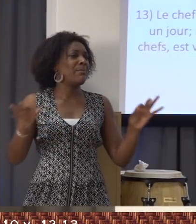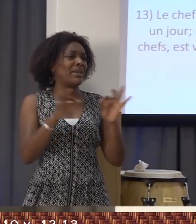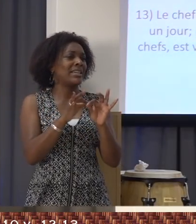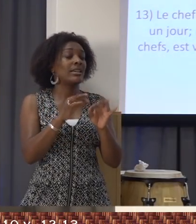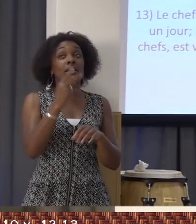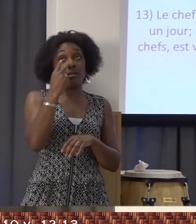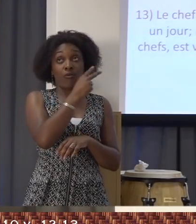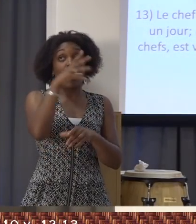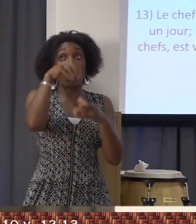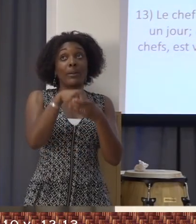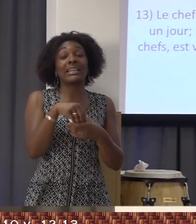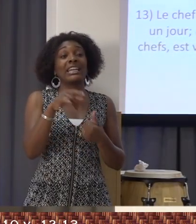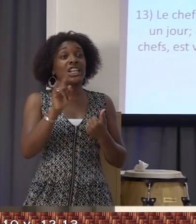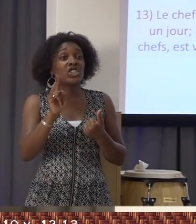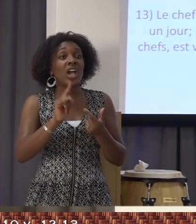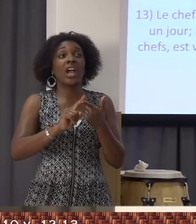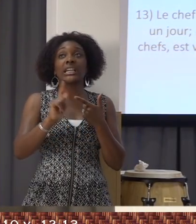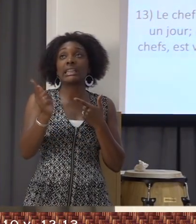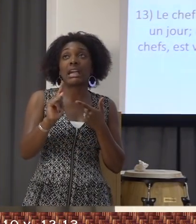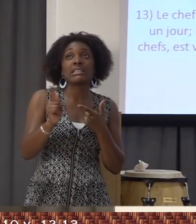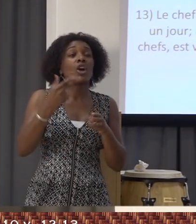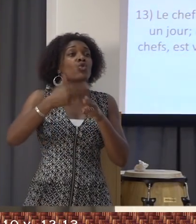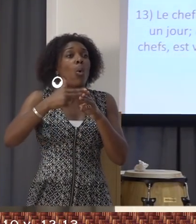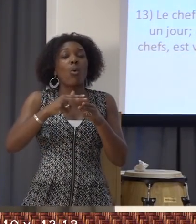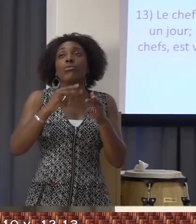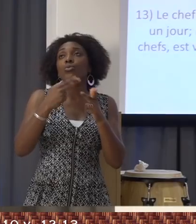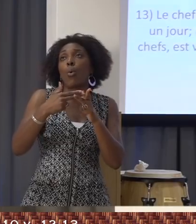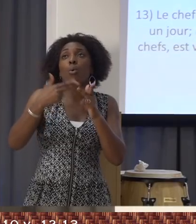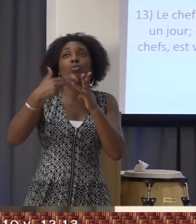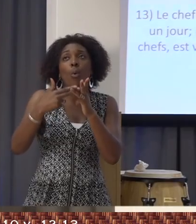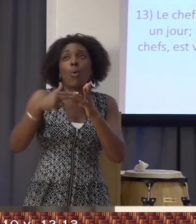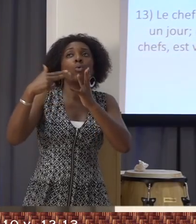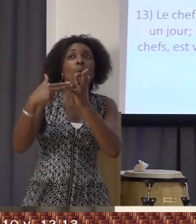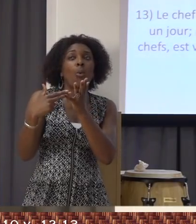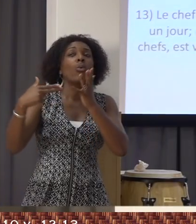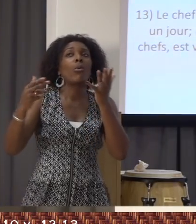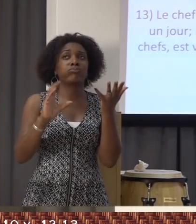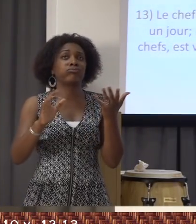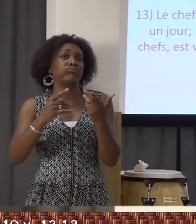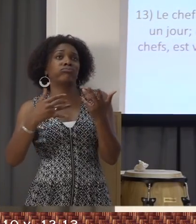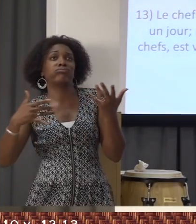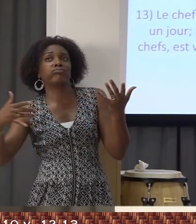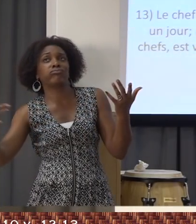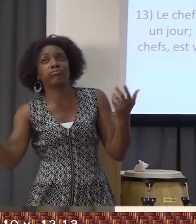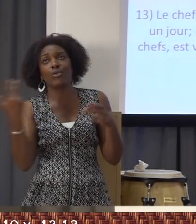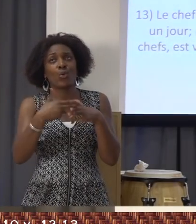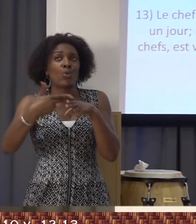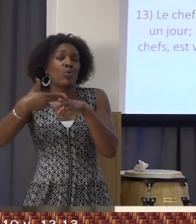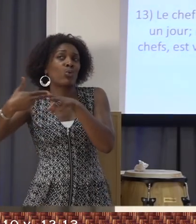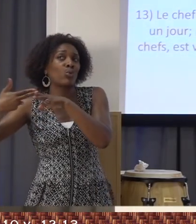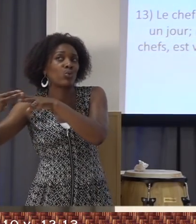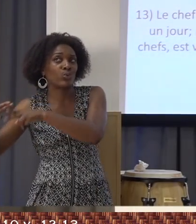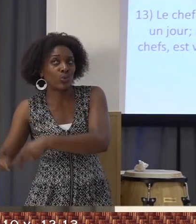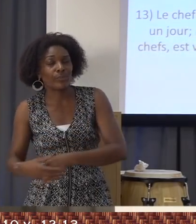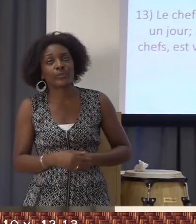Hessiens, y compris les Gigassiens, les Amoréens, les Cananéens, les